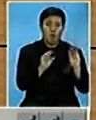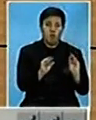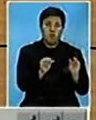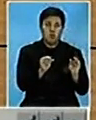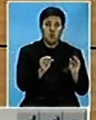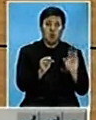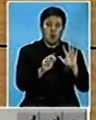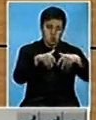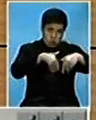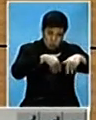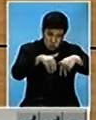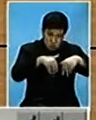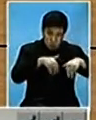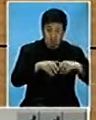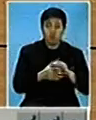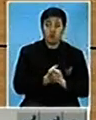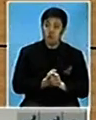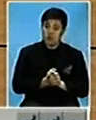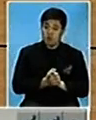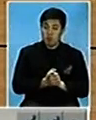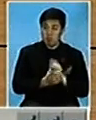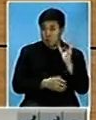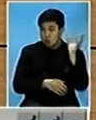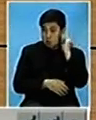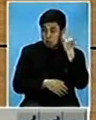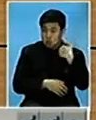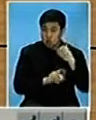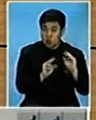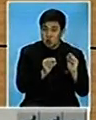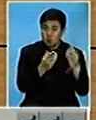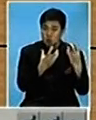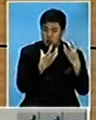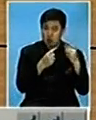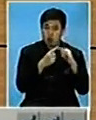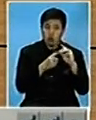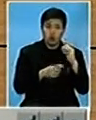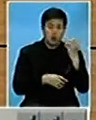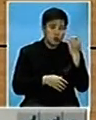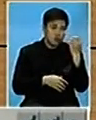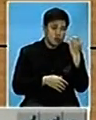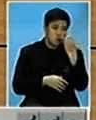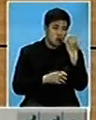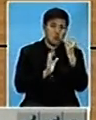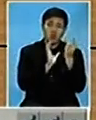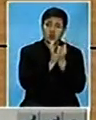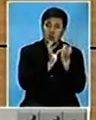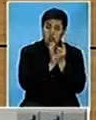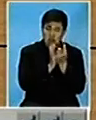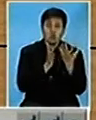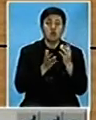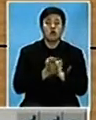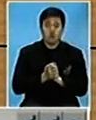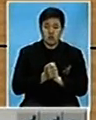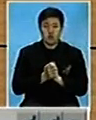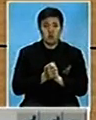นท่านประธานก็คงเคยได้ยินได้ฟังผ่านสถานีโทรทัศน์ผ่านดาวเทียมบ